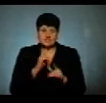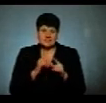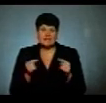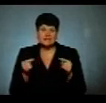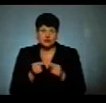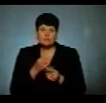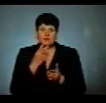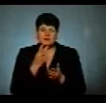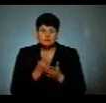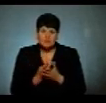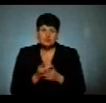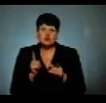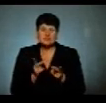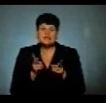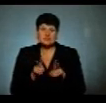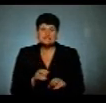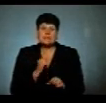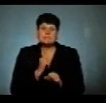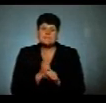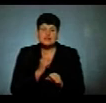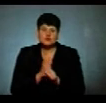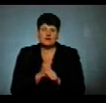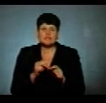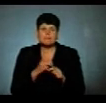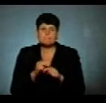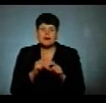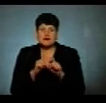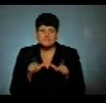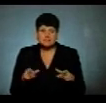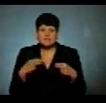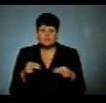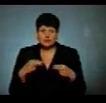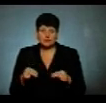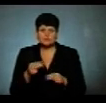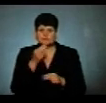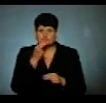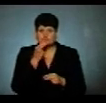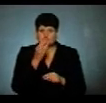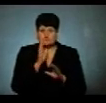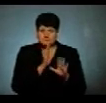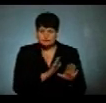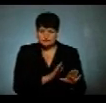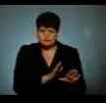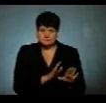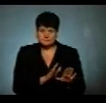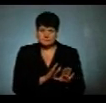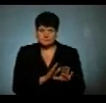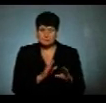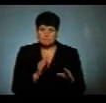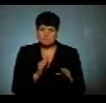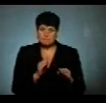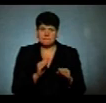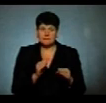чітко передбачено, що залишаються працювати магазини, які торгують продуктами харчування, предметами,